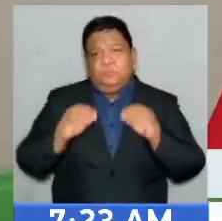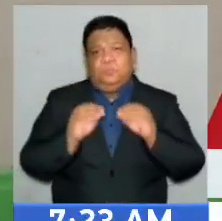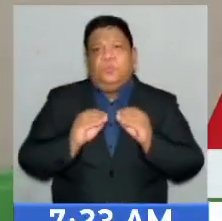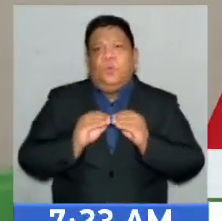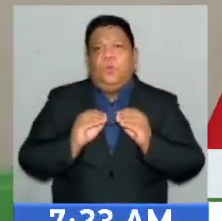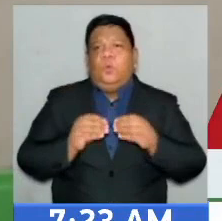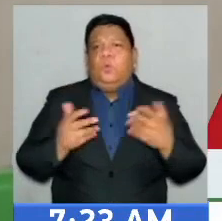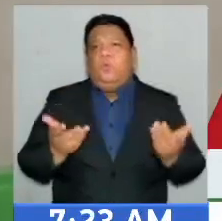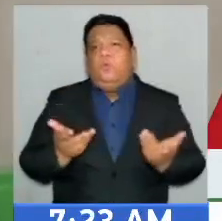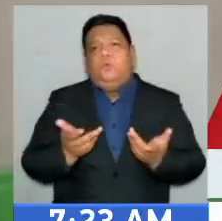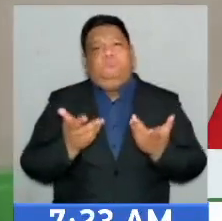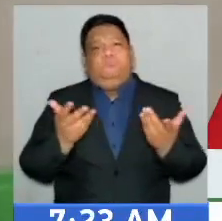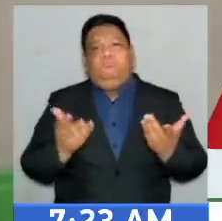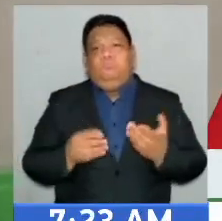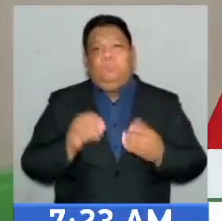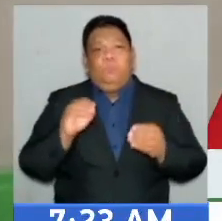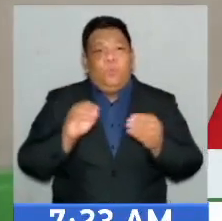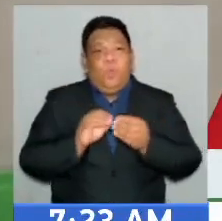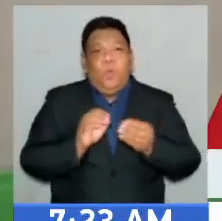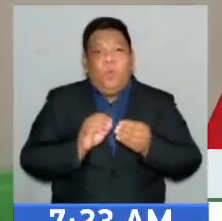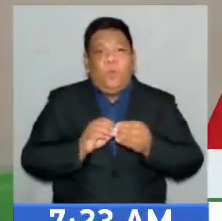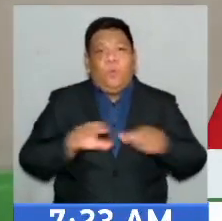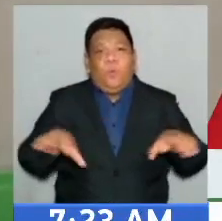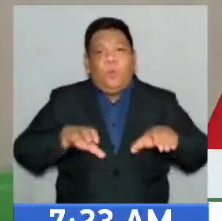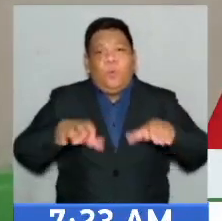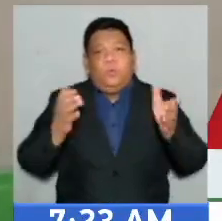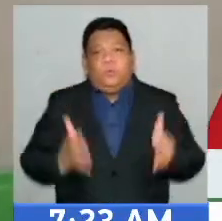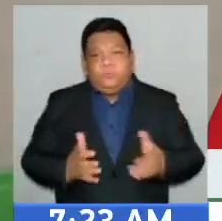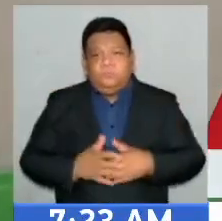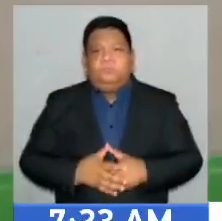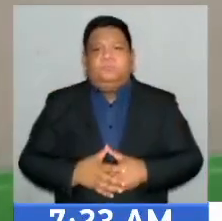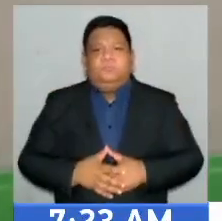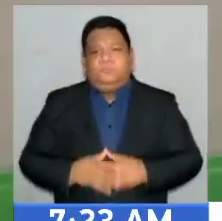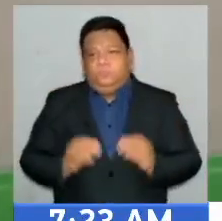manpower or workers. Lumalakas na uli yung business nila.